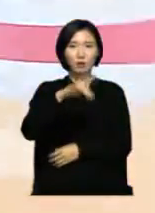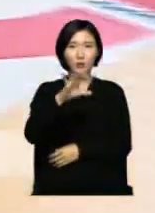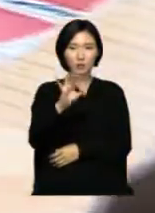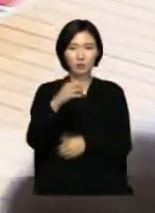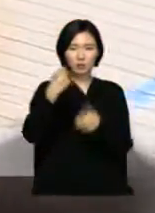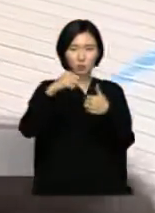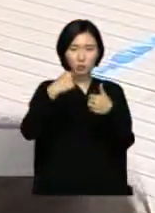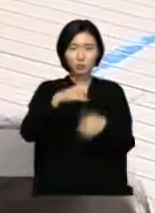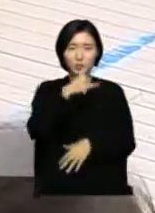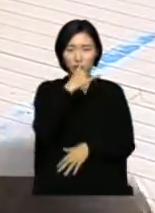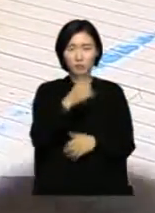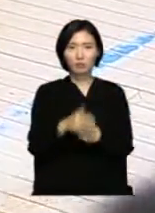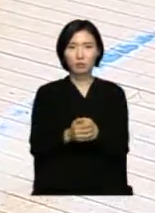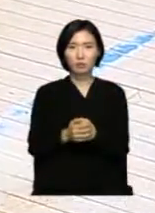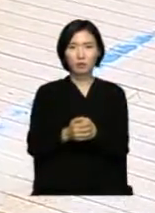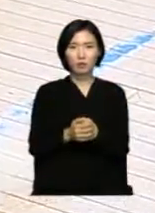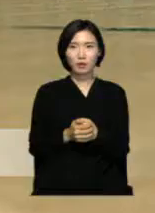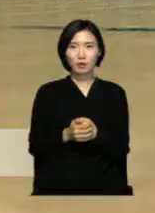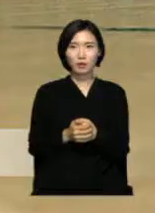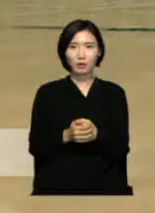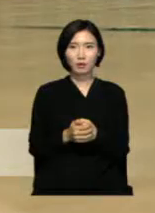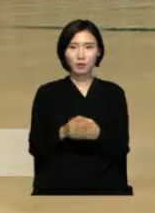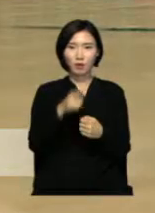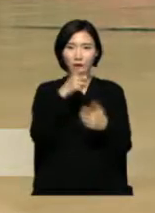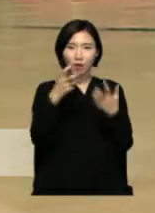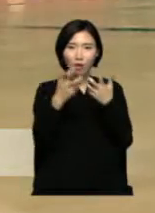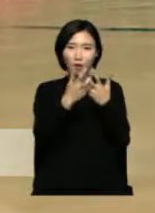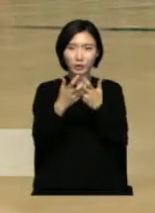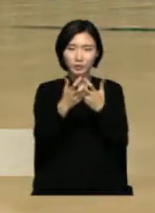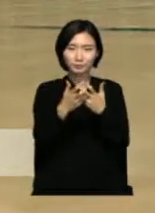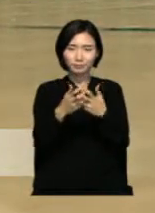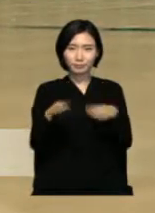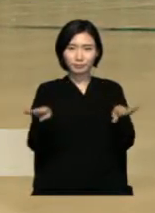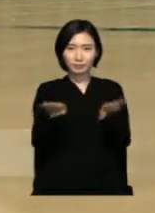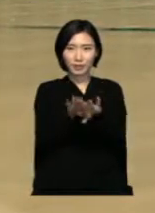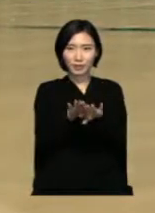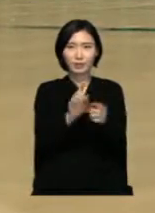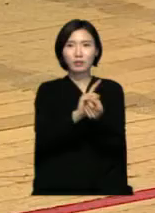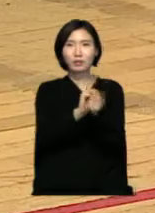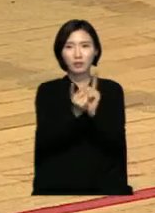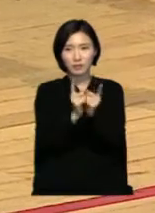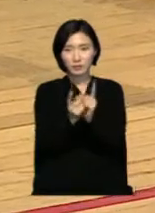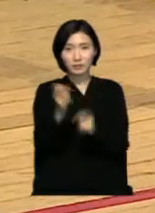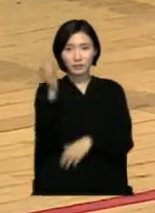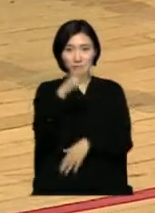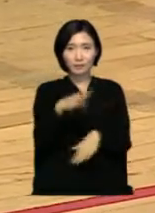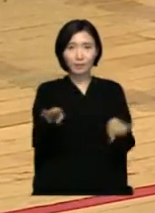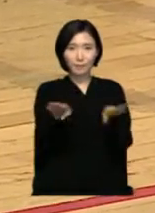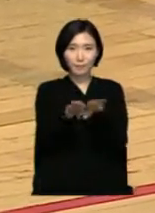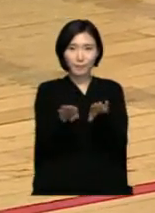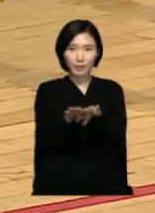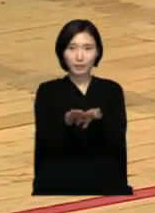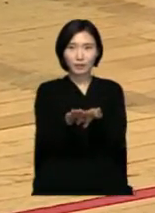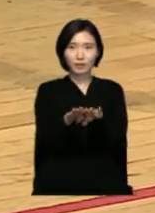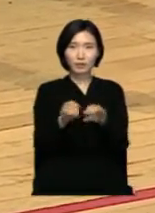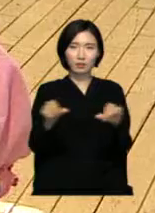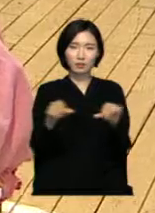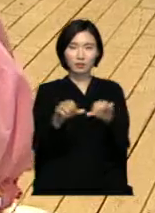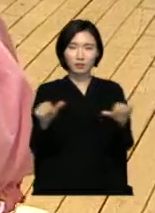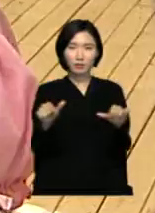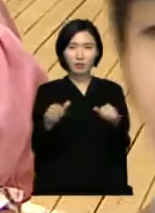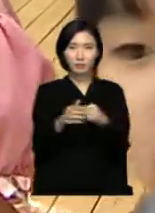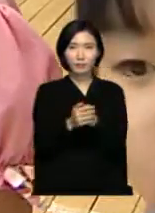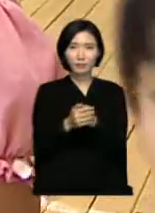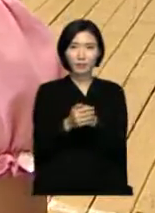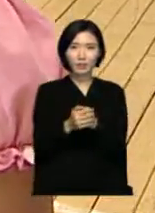한창입니다 얼음판 대신 마룻바닥에서 진행되지만 친구들과 직접 팀을 이루며 낯설게 느껴졌던